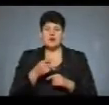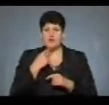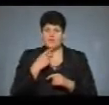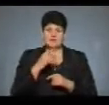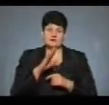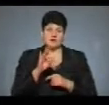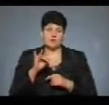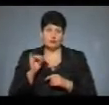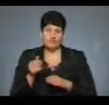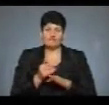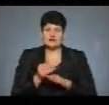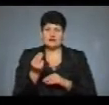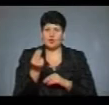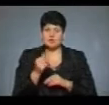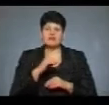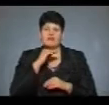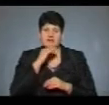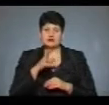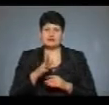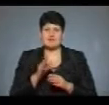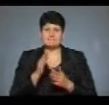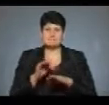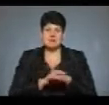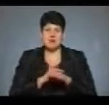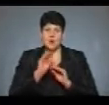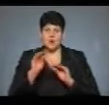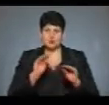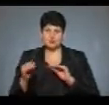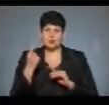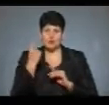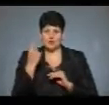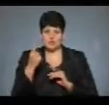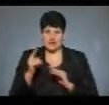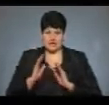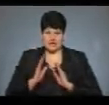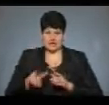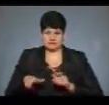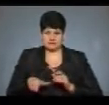Романюка, виділених коштів вистачило і на благоустрій однієї з пішохідних алей.